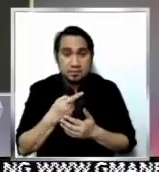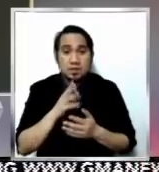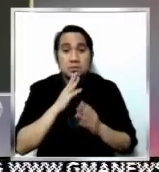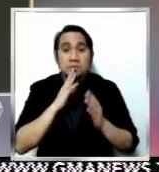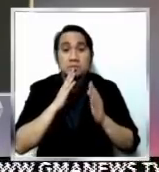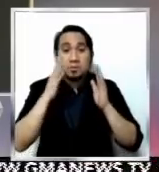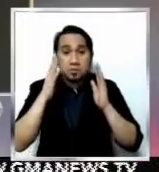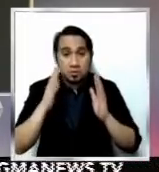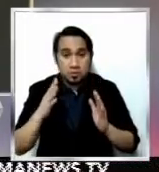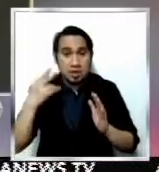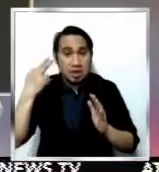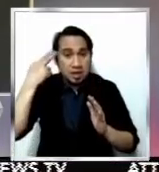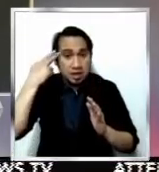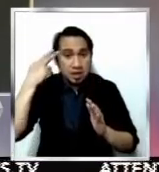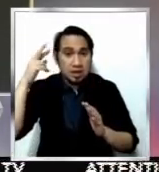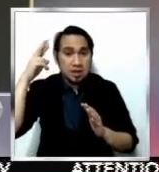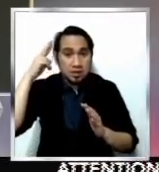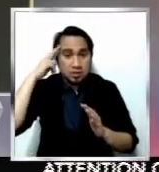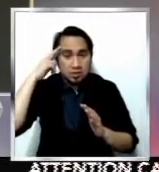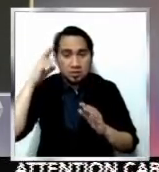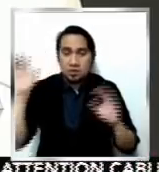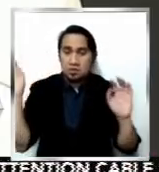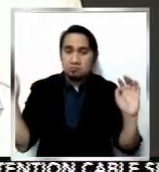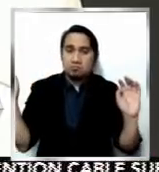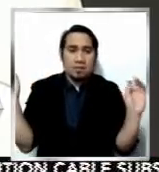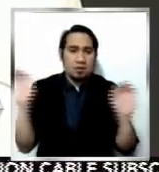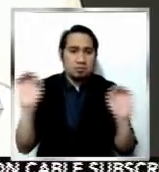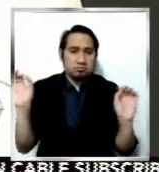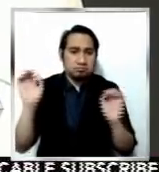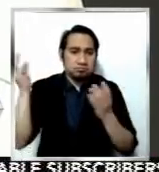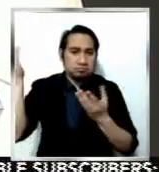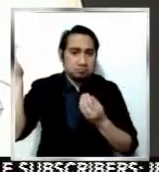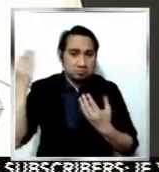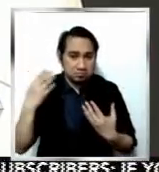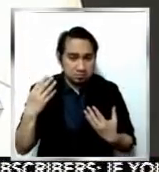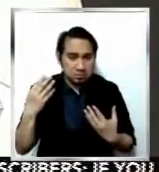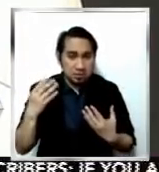dito, wala po akong impormasyon. Kung totoo man, edi mabuti,